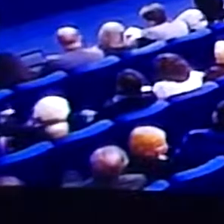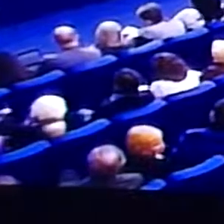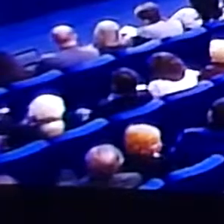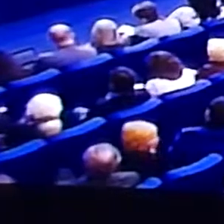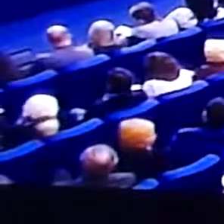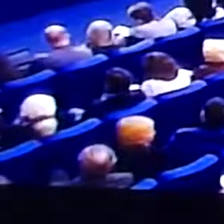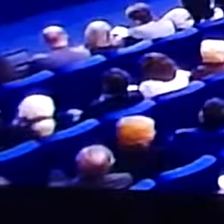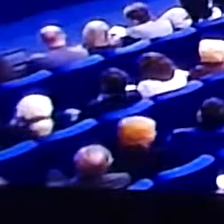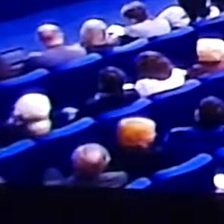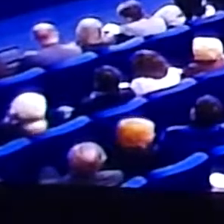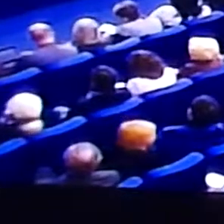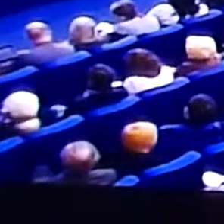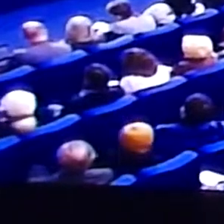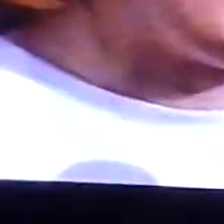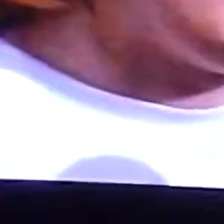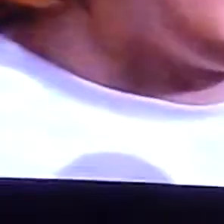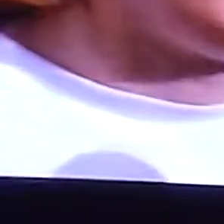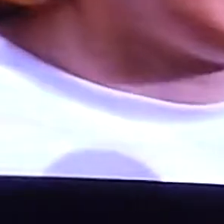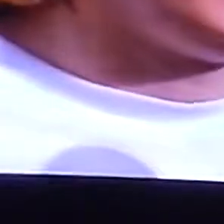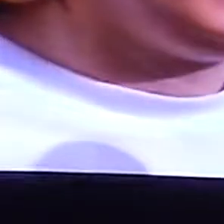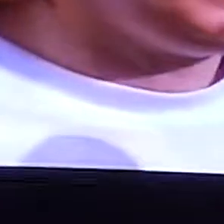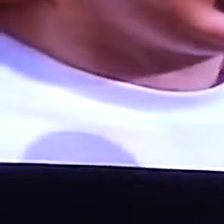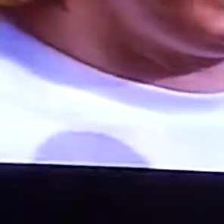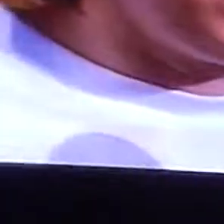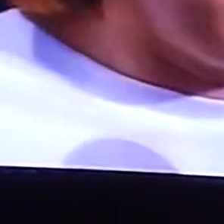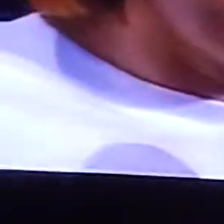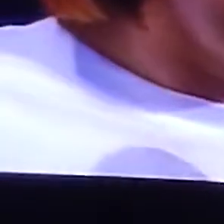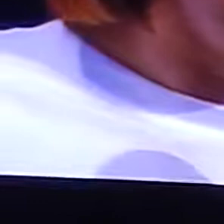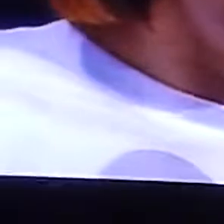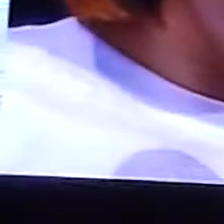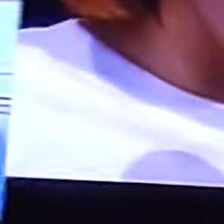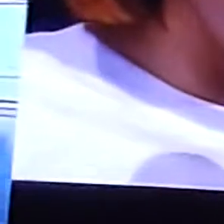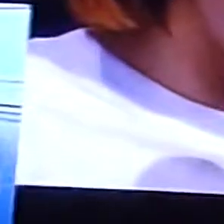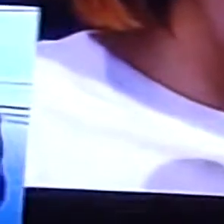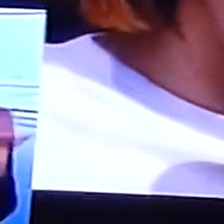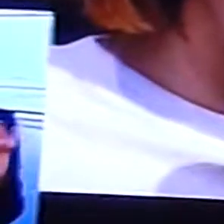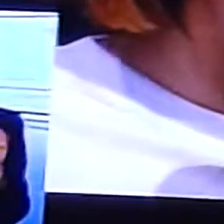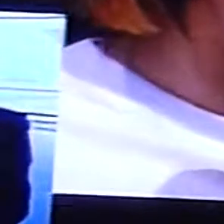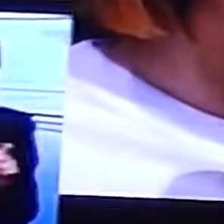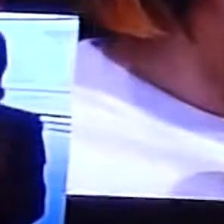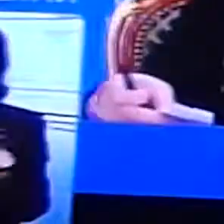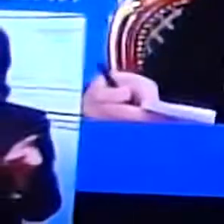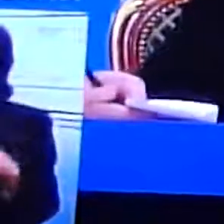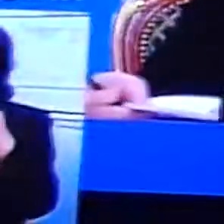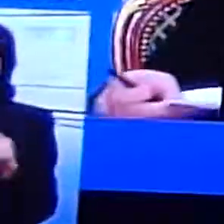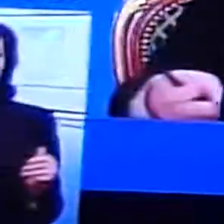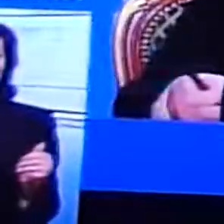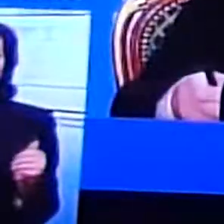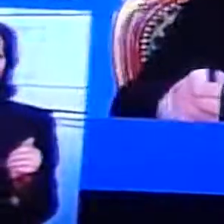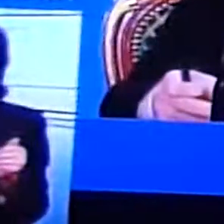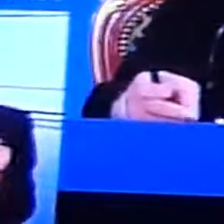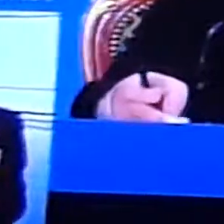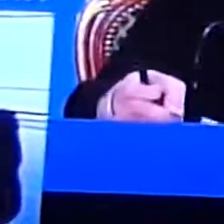письменників світових таких гонорарів не отримував, але дивним чином цієї книжки немає на полицях магазинів, вона зникла